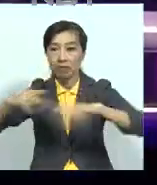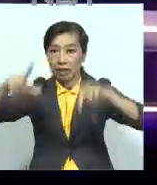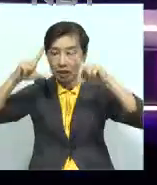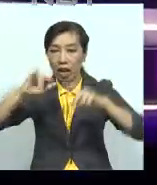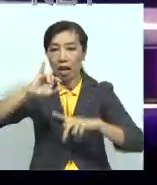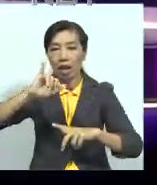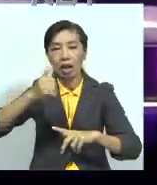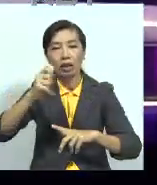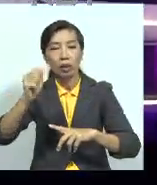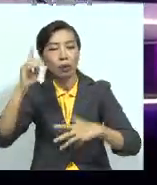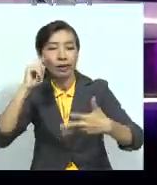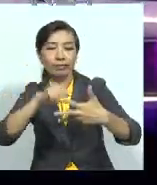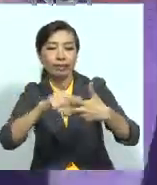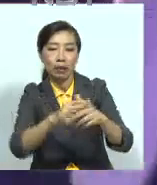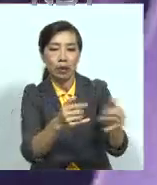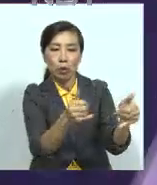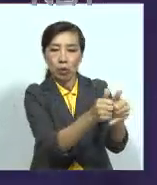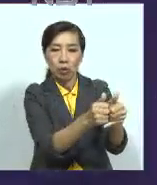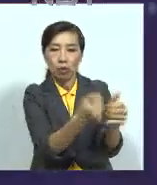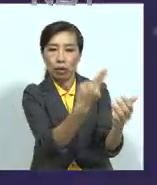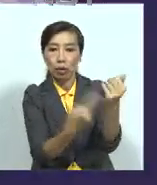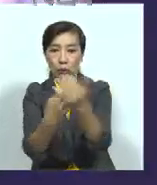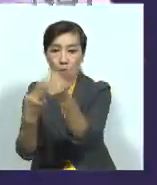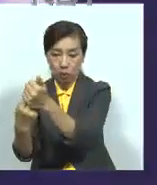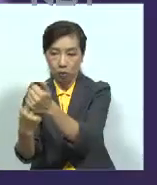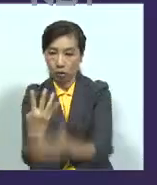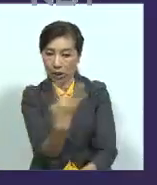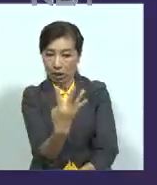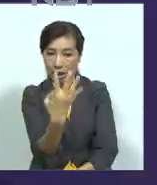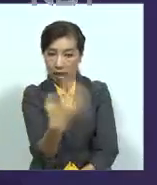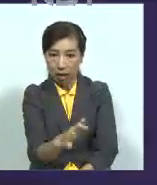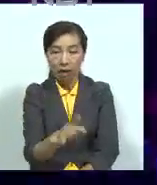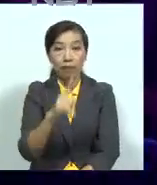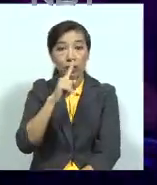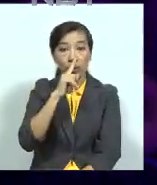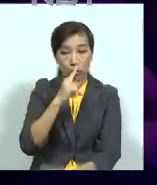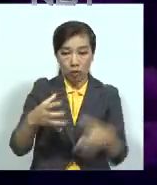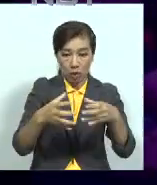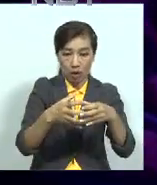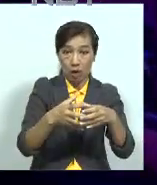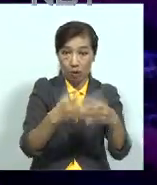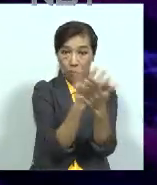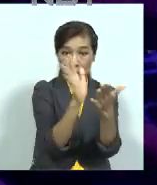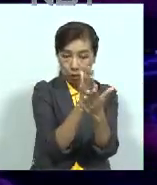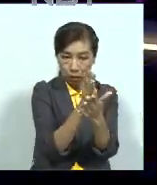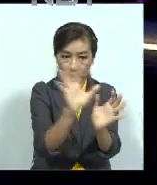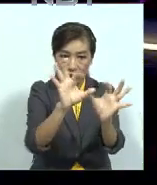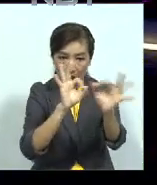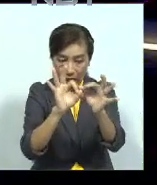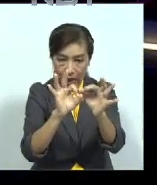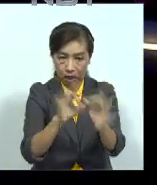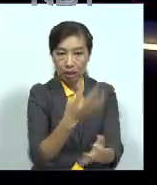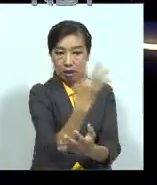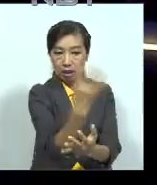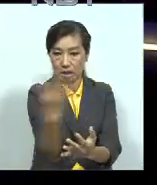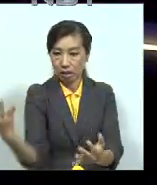คู่กับโค้ชดวงตาค่ะและเมื่อได้ผู้ชนะจากรอบแบ่งกลุ่มครบ12คนแล้วก็จะเริ่มเดินสายสัญจรลูกทุ่งคืน